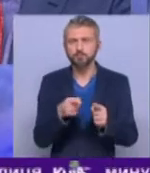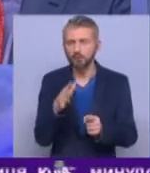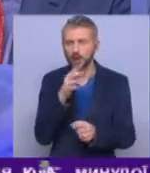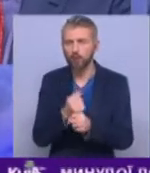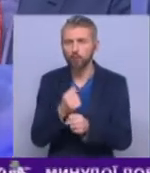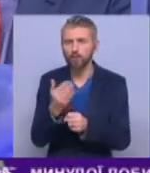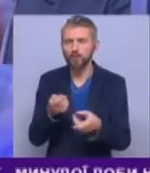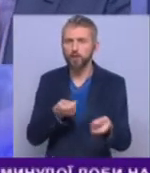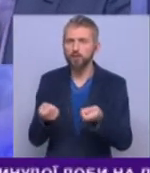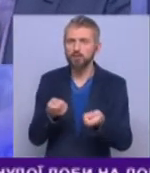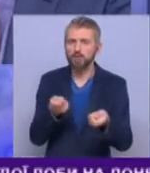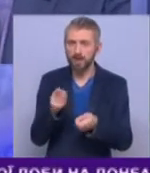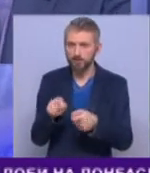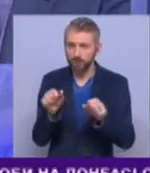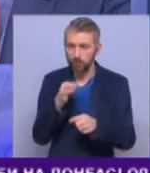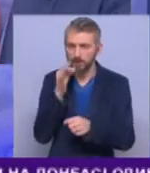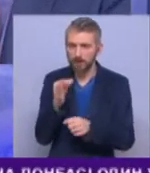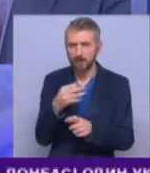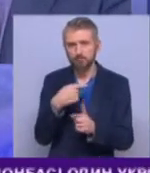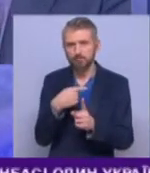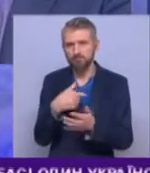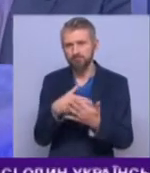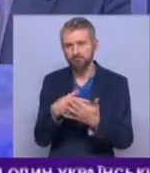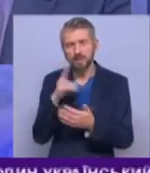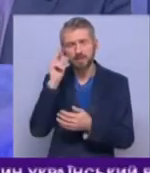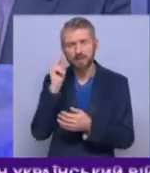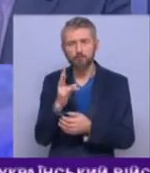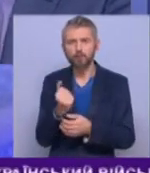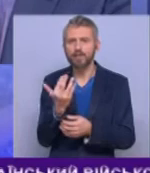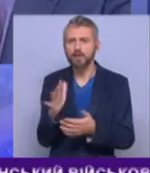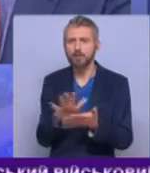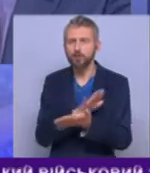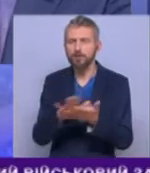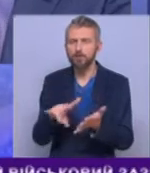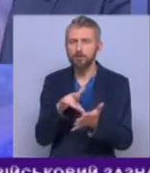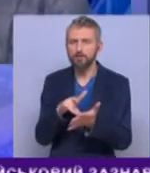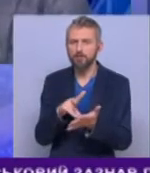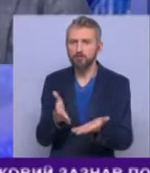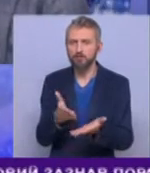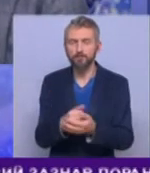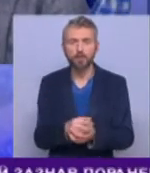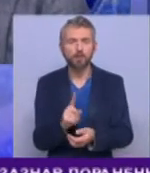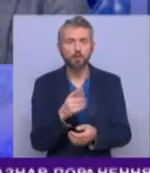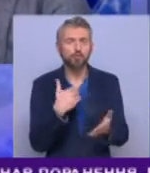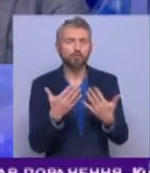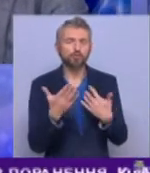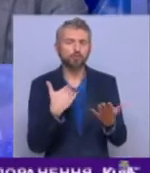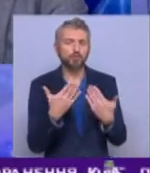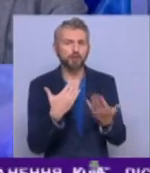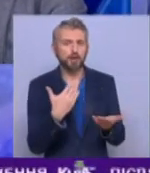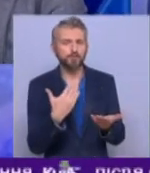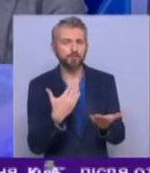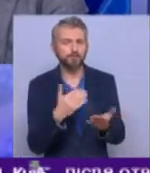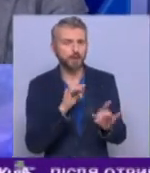вашої адміністрації ви можете сказати, ну, плюс-мінус цифру, наскільки ви почистили місто від... Ну, що стосується